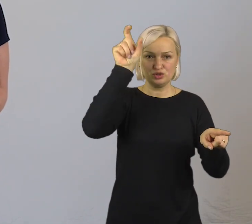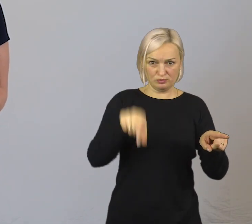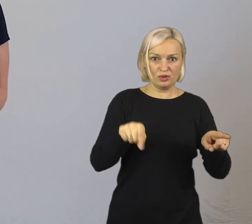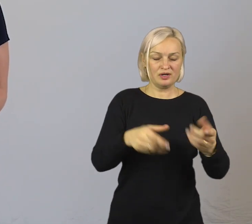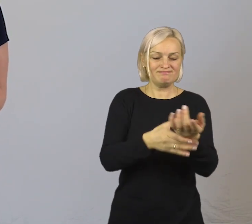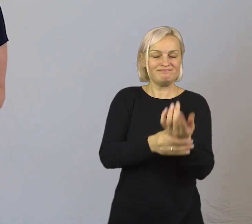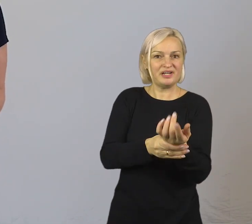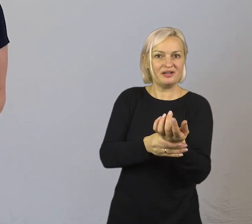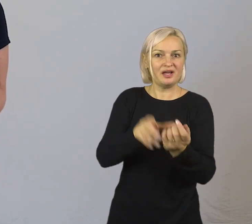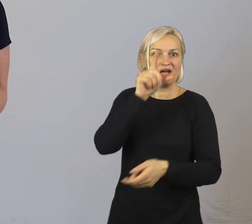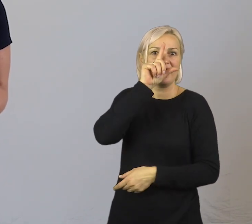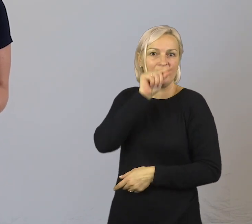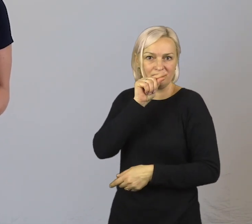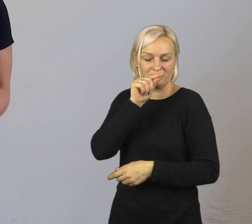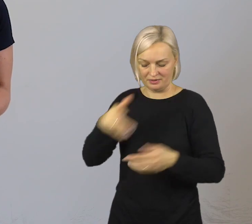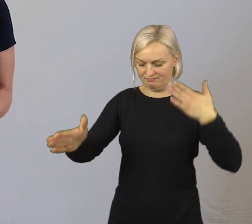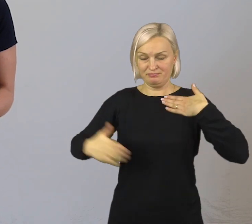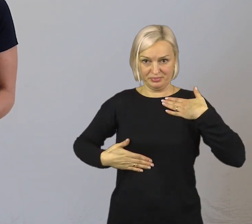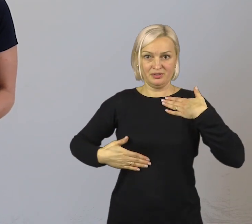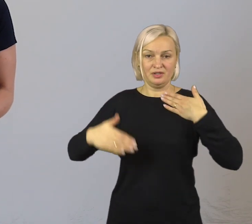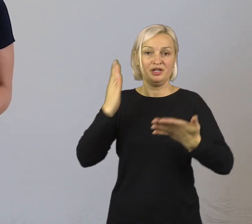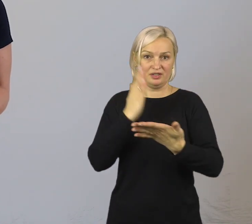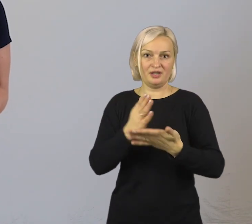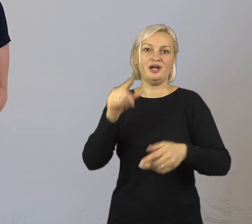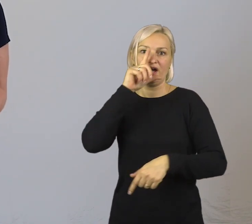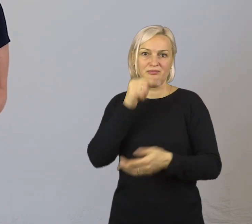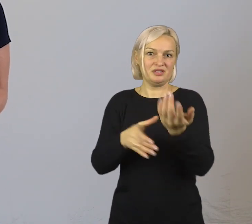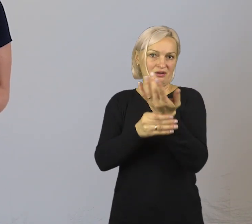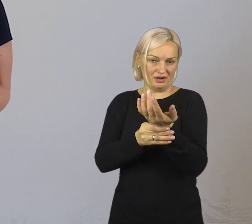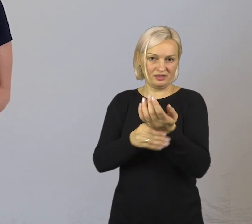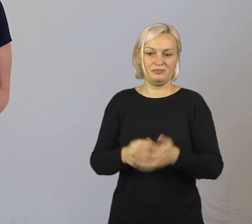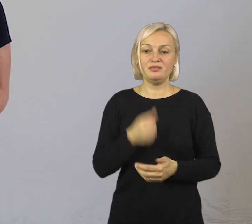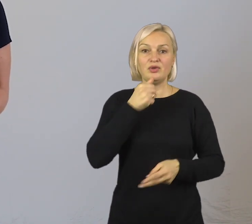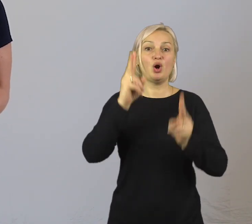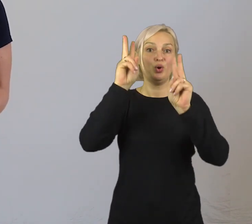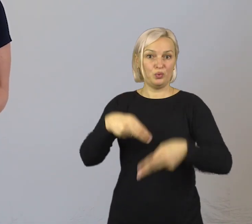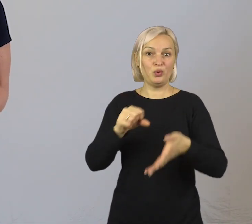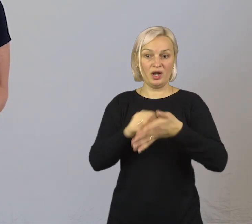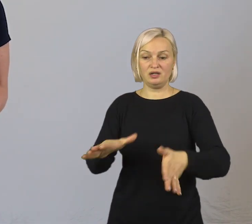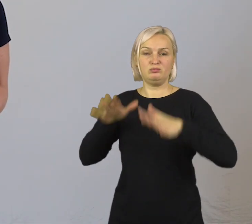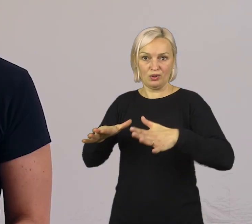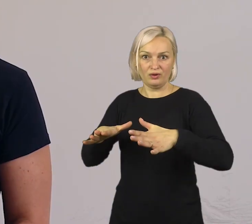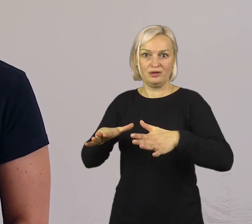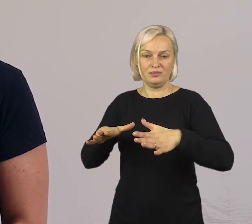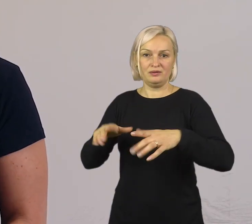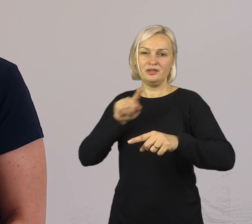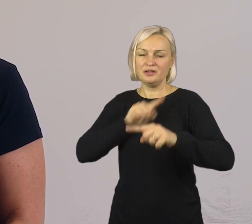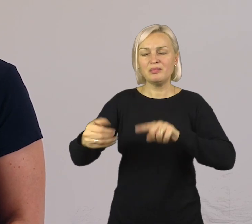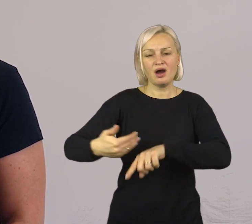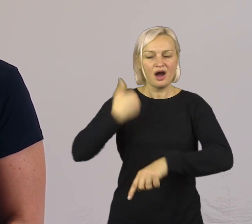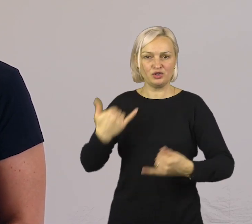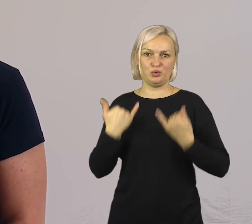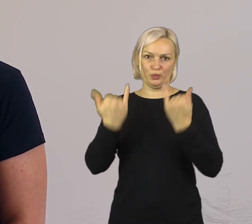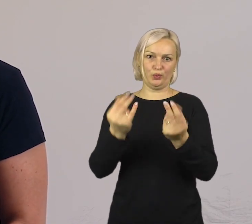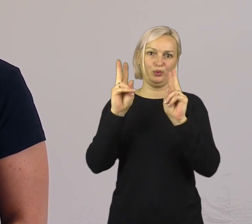ritmą, būtent priklijuotas ant nukentėjusio asmens. Ir jeigu reikalinga defibriliacija, jinai turi būti kuo